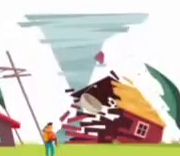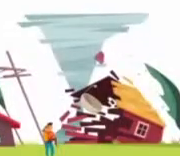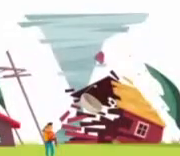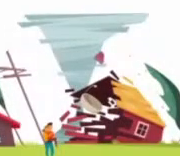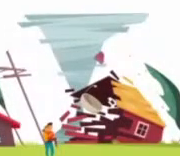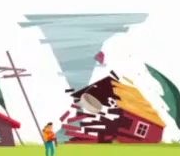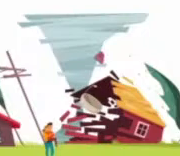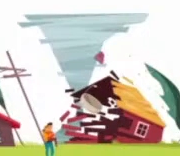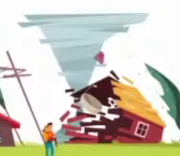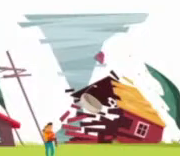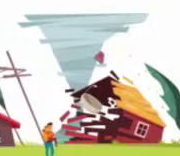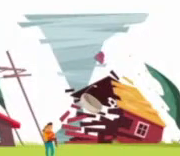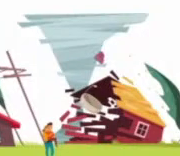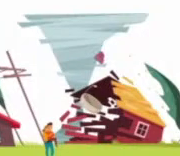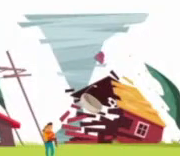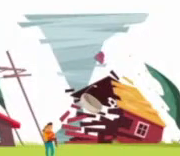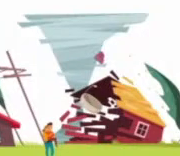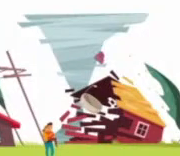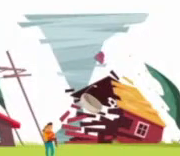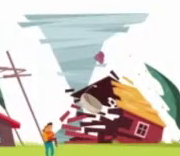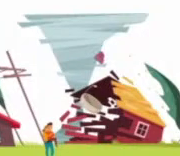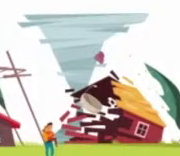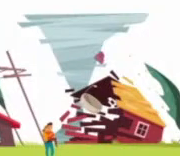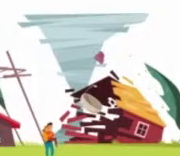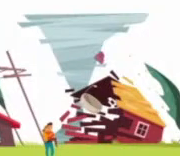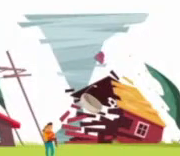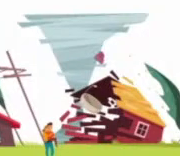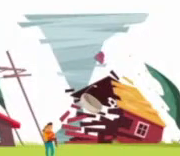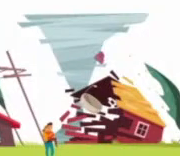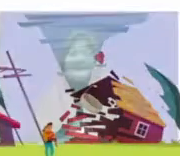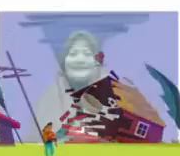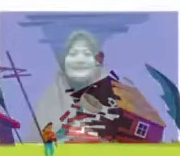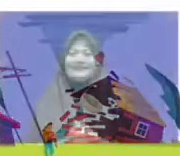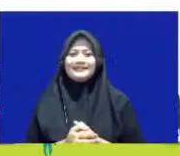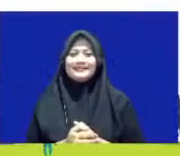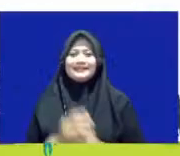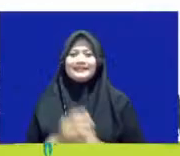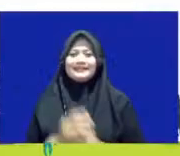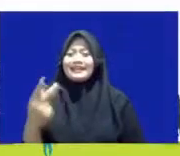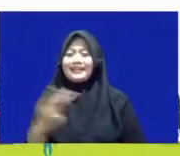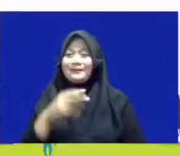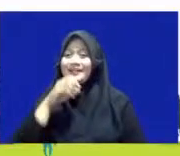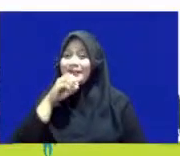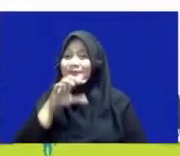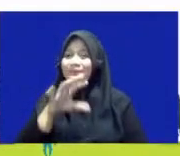Baik, terima kasih. Kami sampaikan kepada